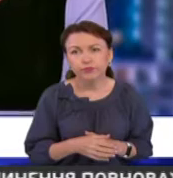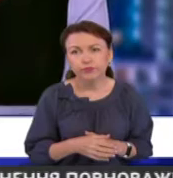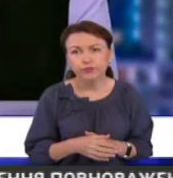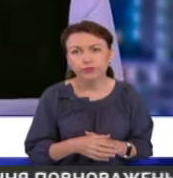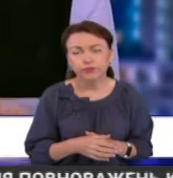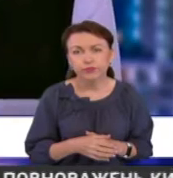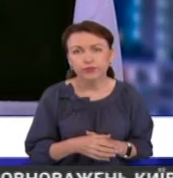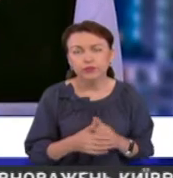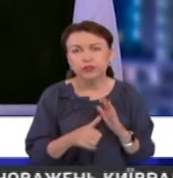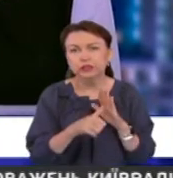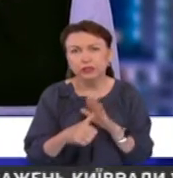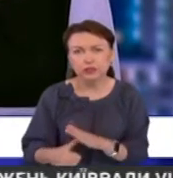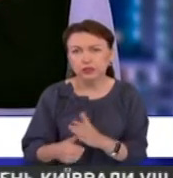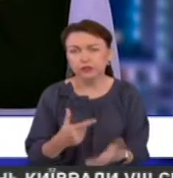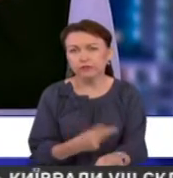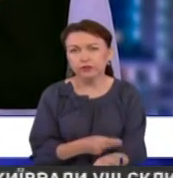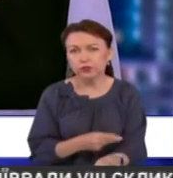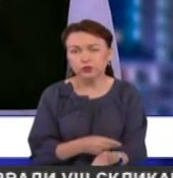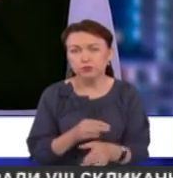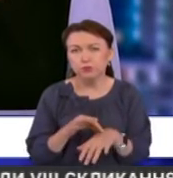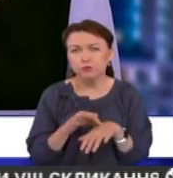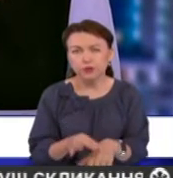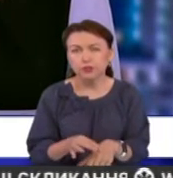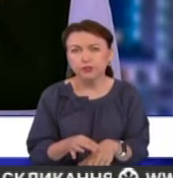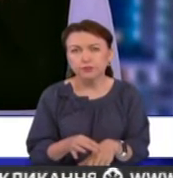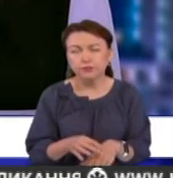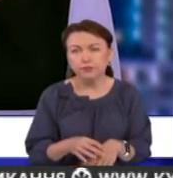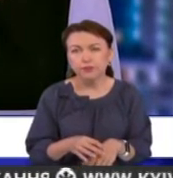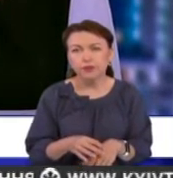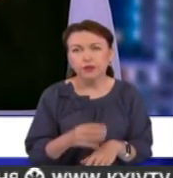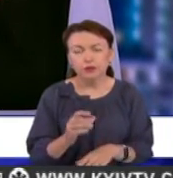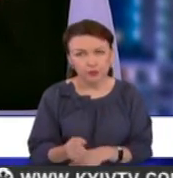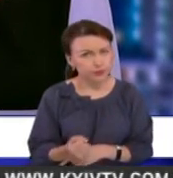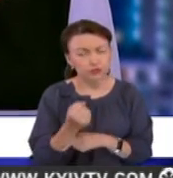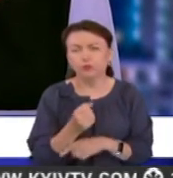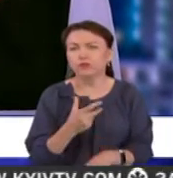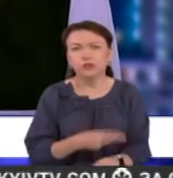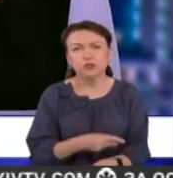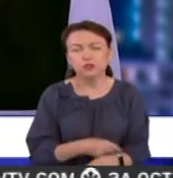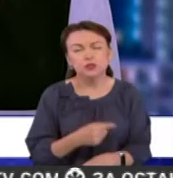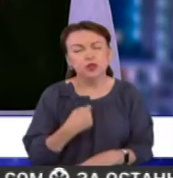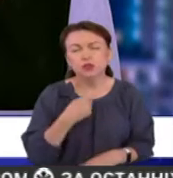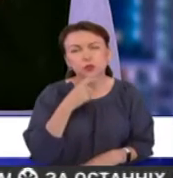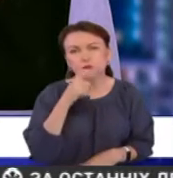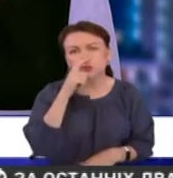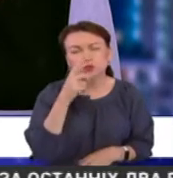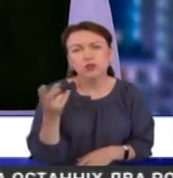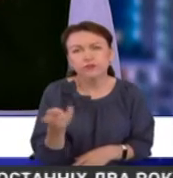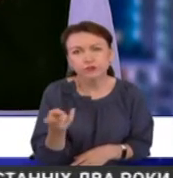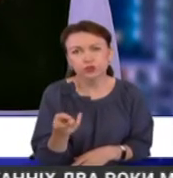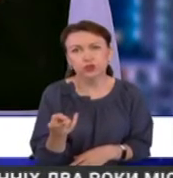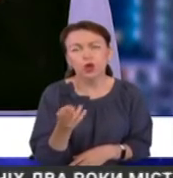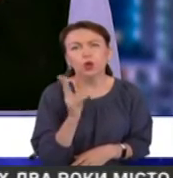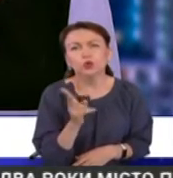дискредитації вакцинації така проведена, я підтримую вакцинацію, я не розумію, навіщо, ким